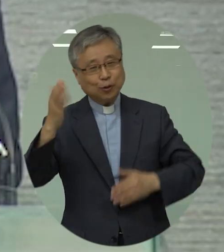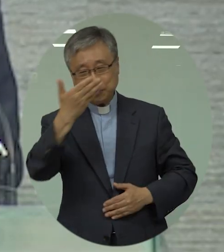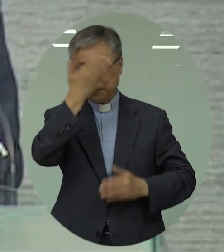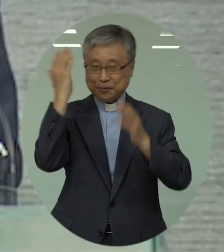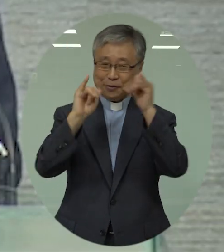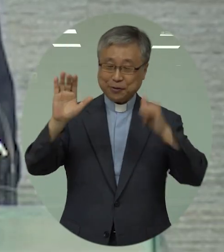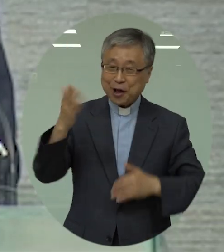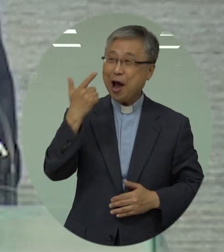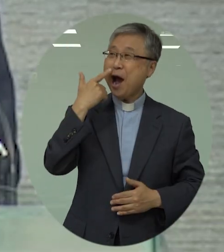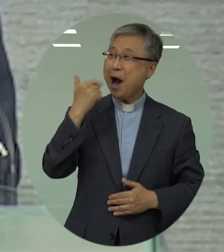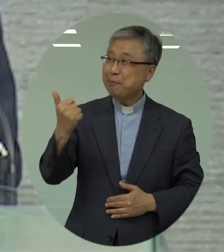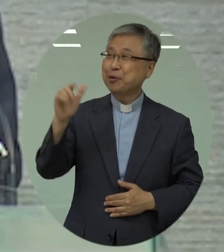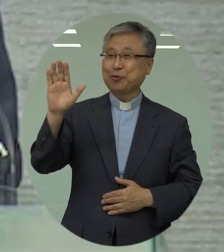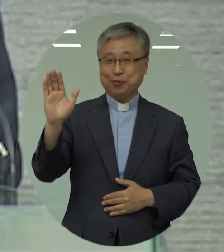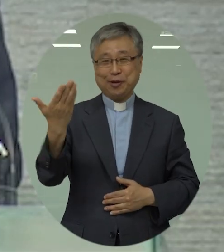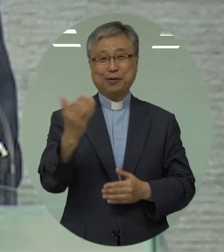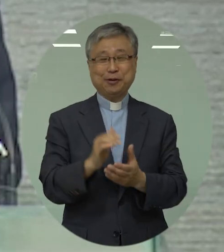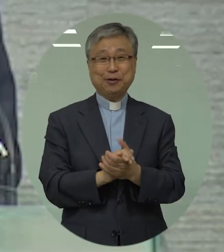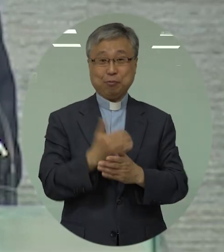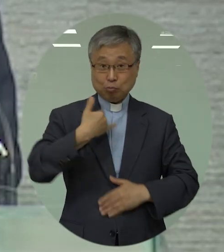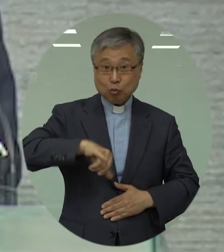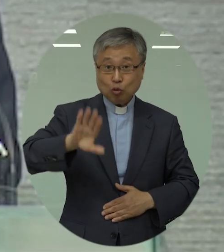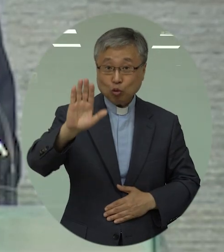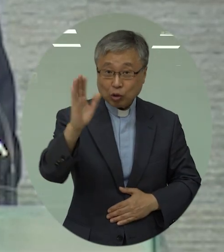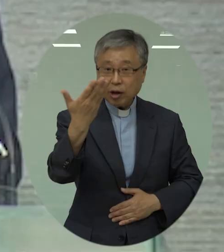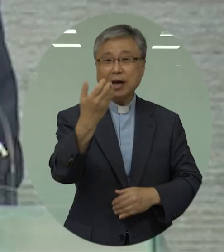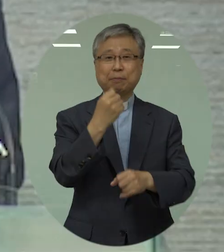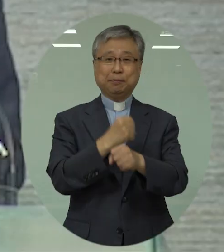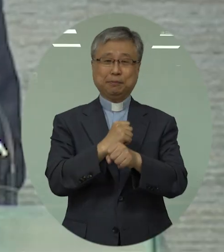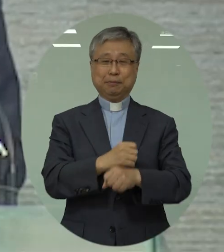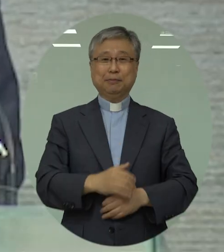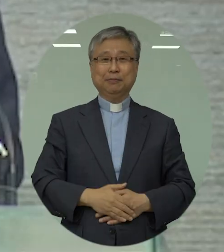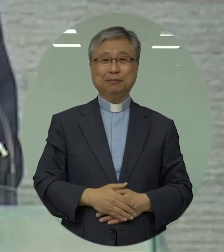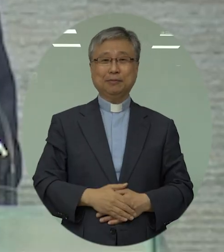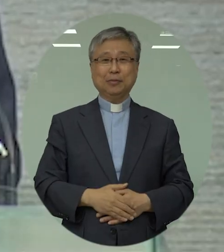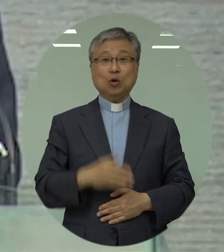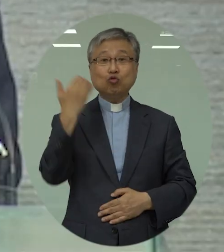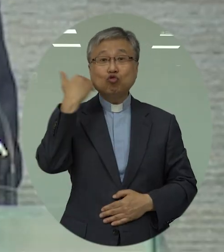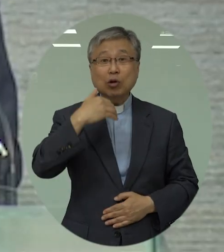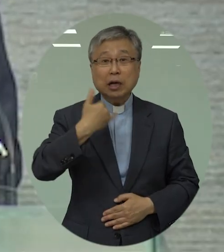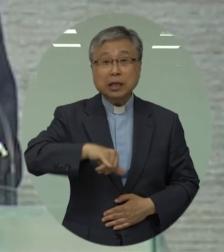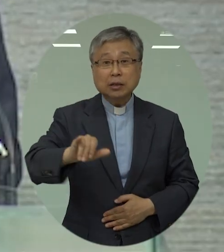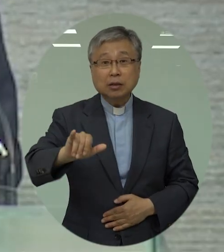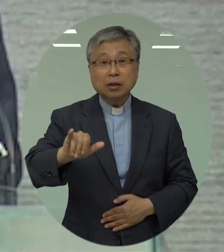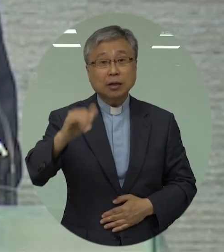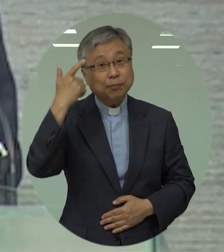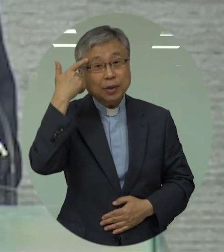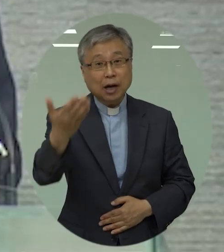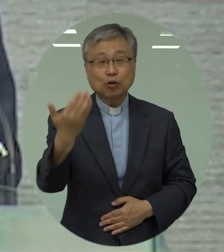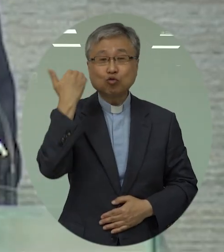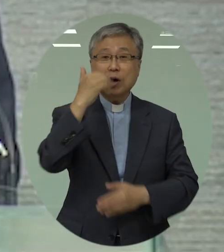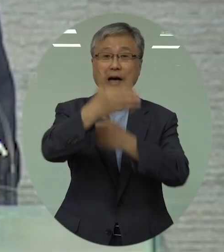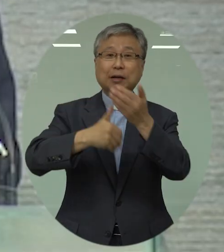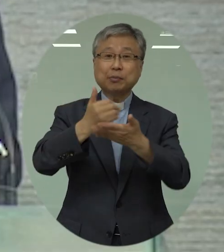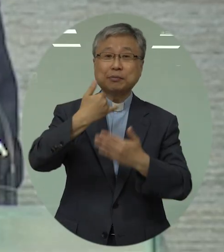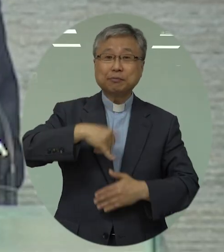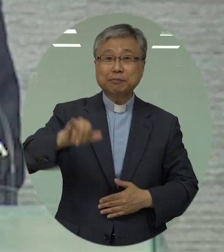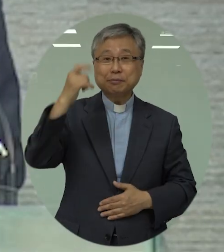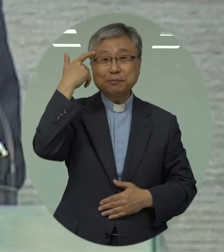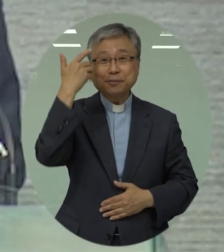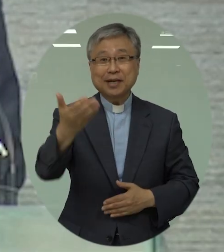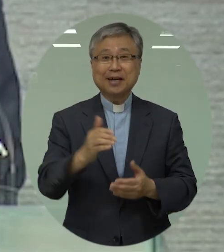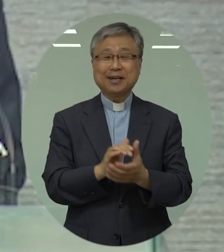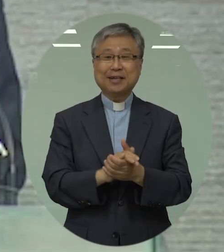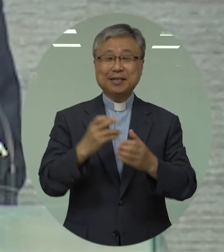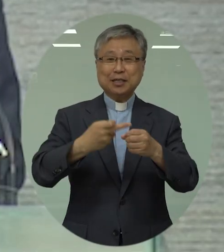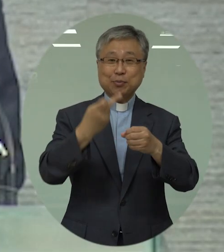청년도 되고 아비도 되고 자녀가 돼야 된단 말이에요. 누가 자녀냐 이 말이에요. 누가 하나님의 자녀냐.